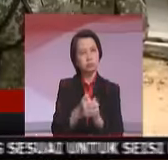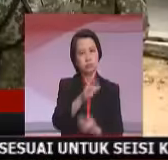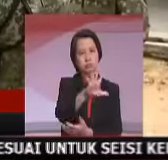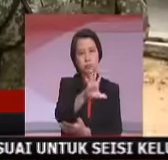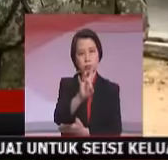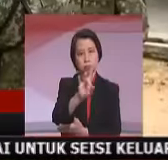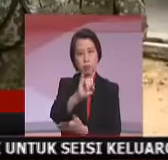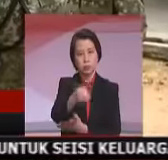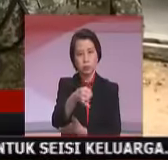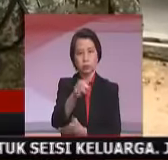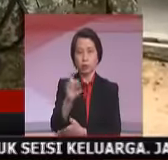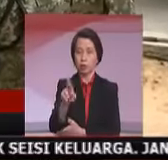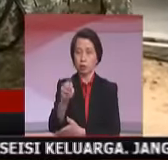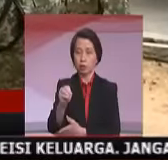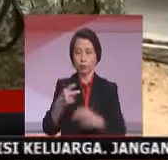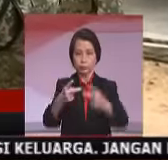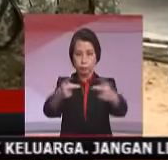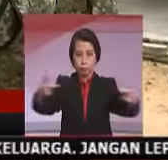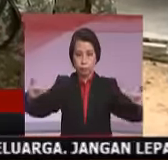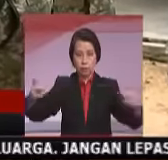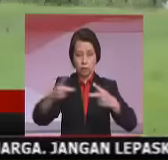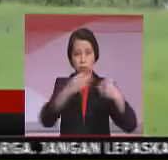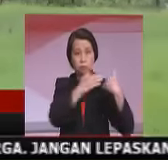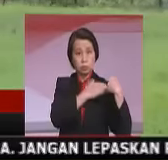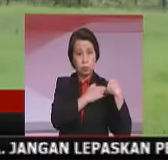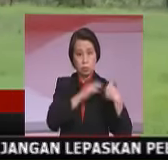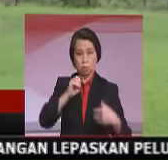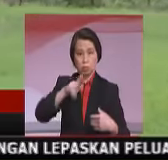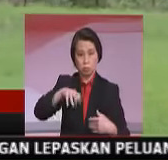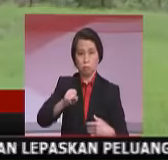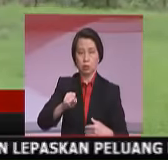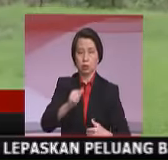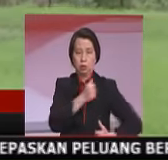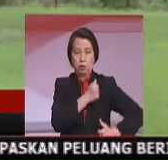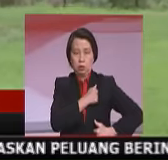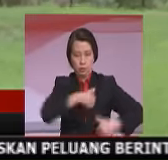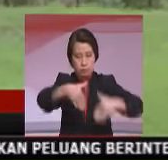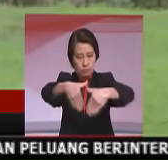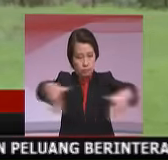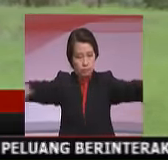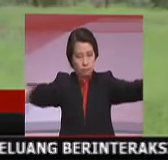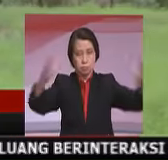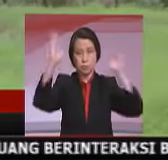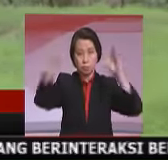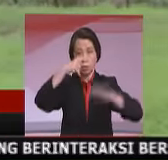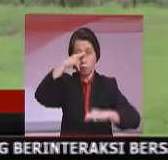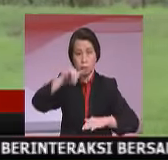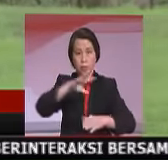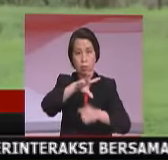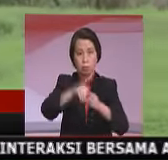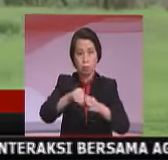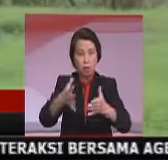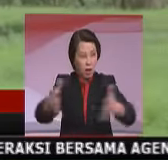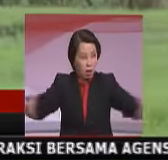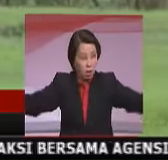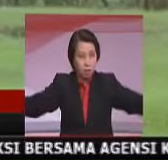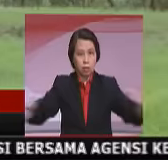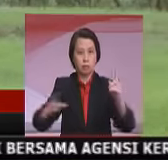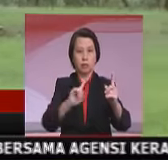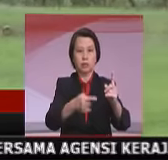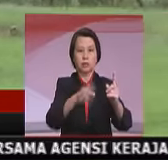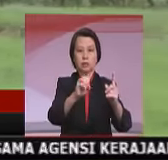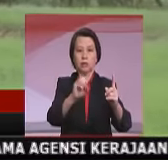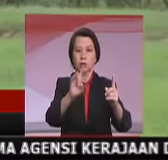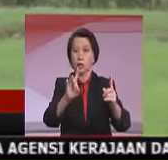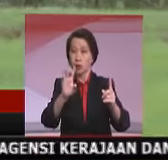RM58 juta ringgit. Kawasan tanggungjawab operasi sektor ATM di sempadan Malaysia-Thailand merangkumi kawasan seluas